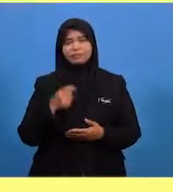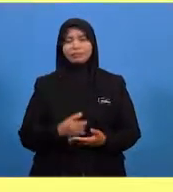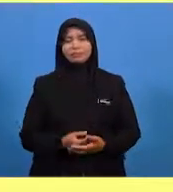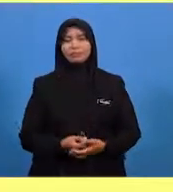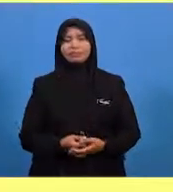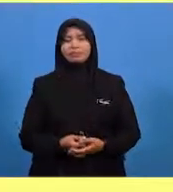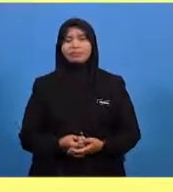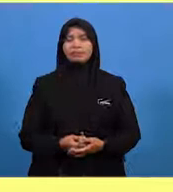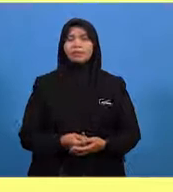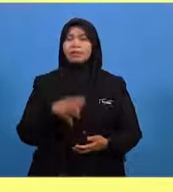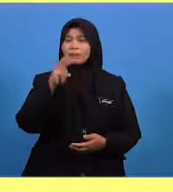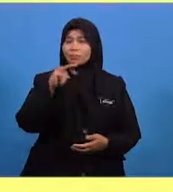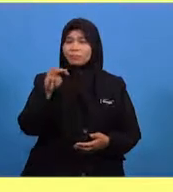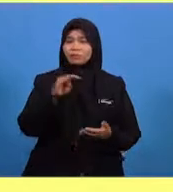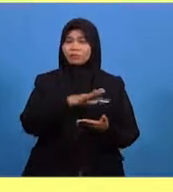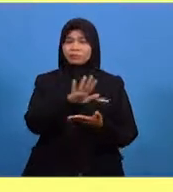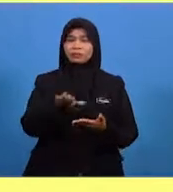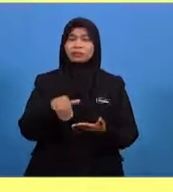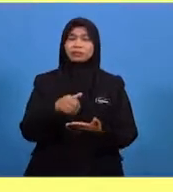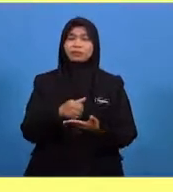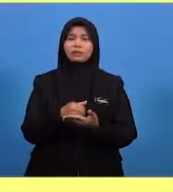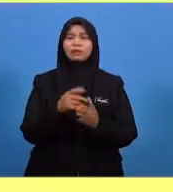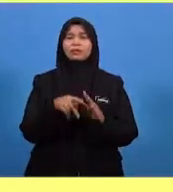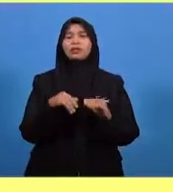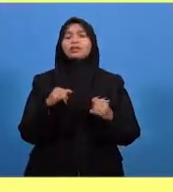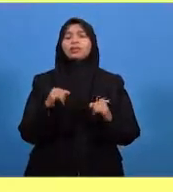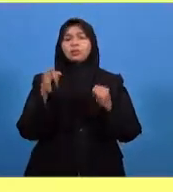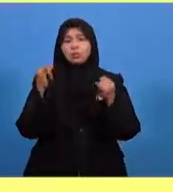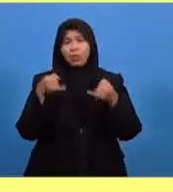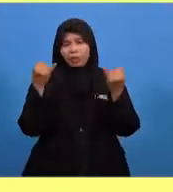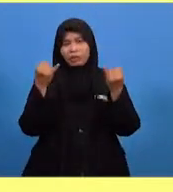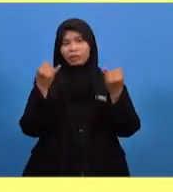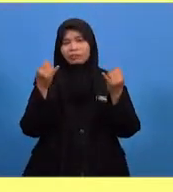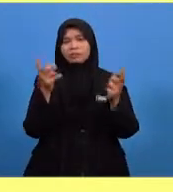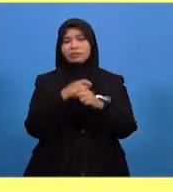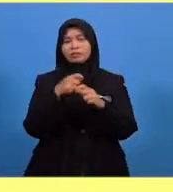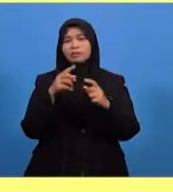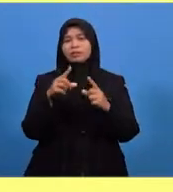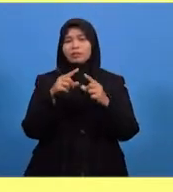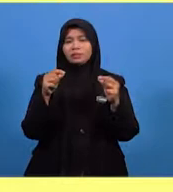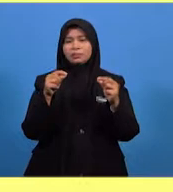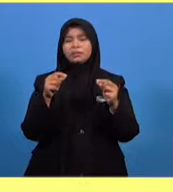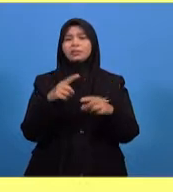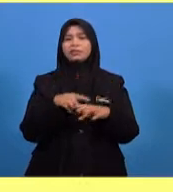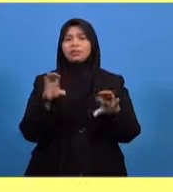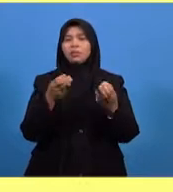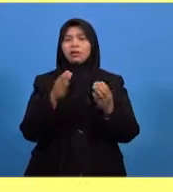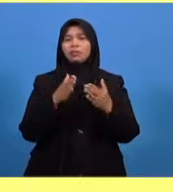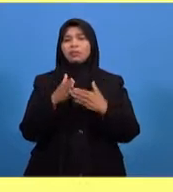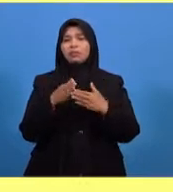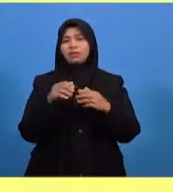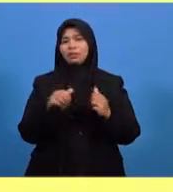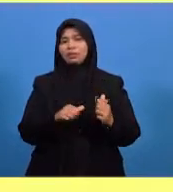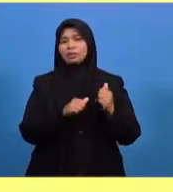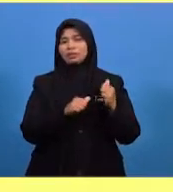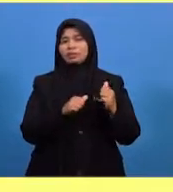murid-murid sekalian ndak perjuangan menentang jepun telah dilakukan oleh rejimen Askar Melayu